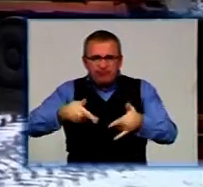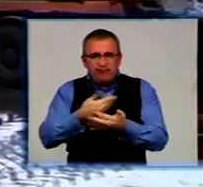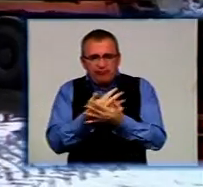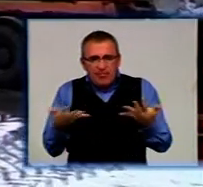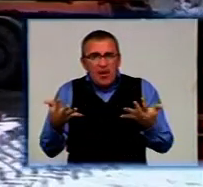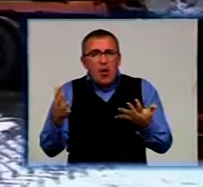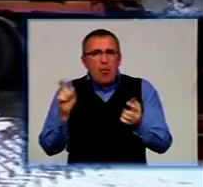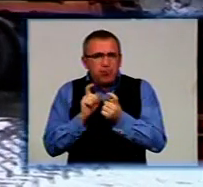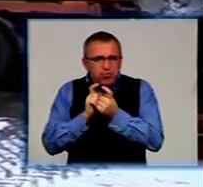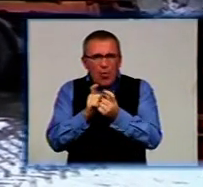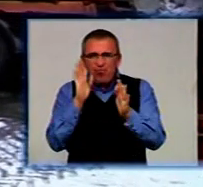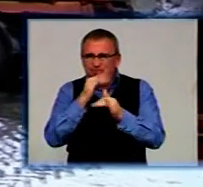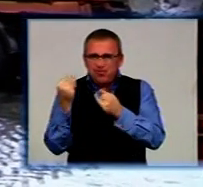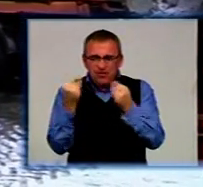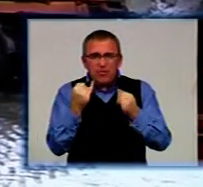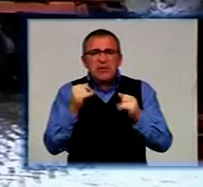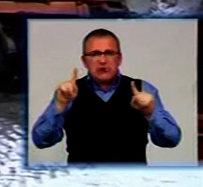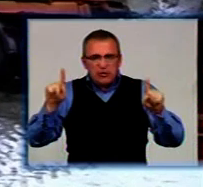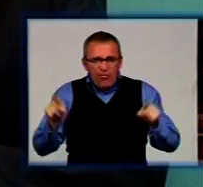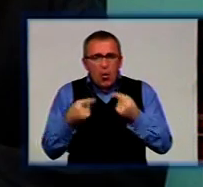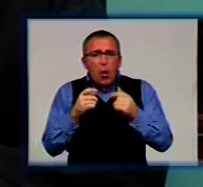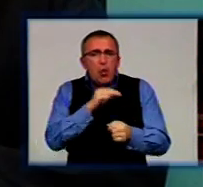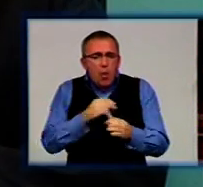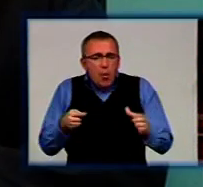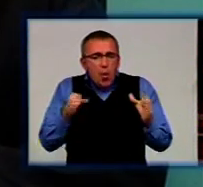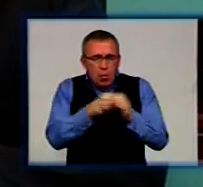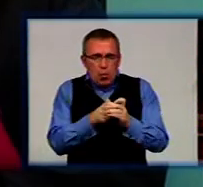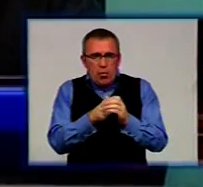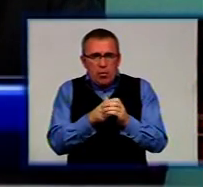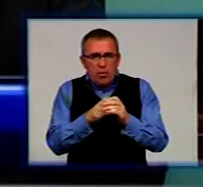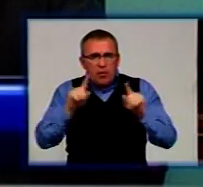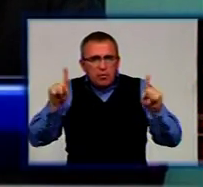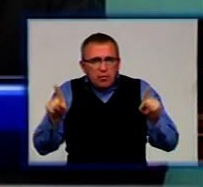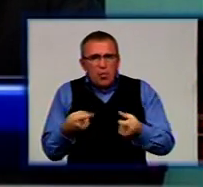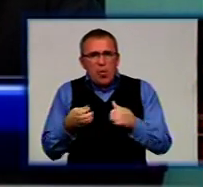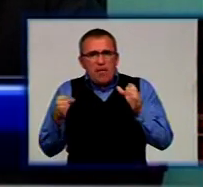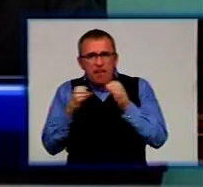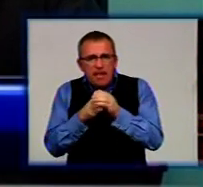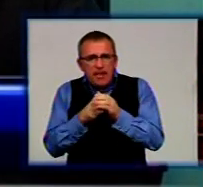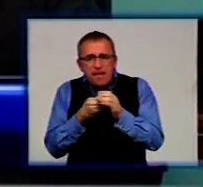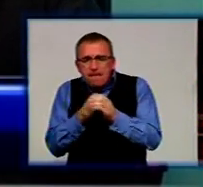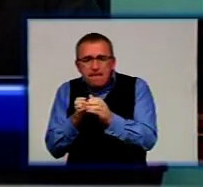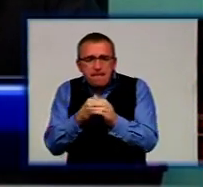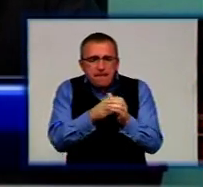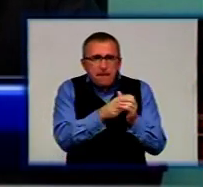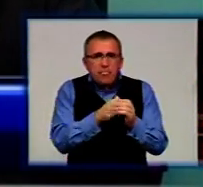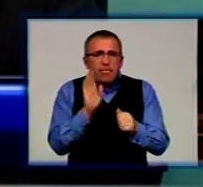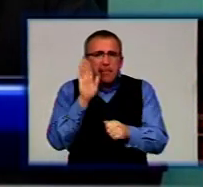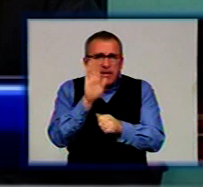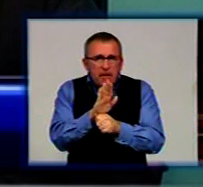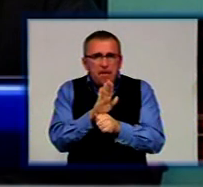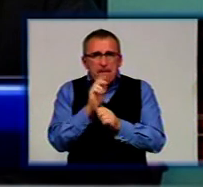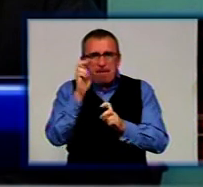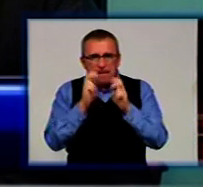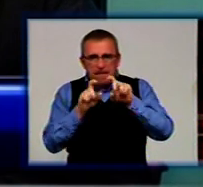Також для боротьби з негодою спеціально створили робочі групи. Створені відповідні підрозділи наказами по